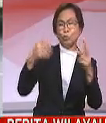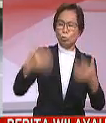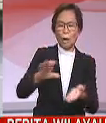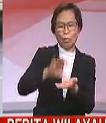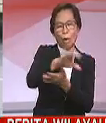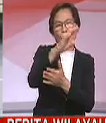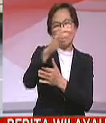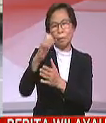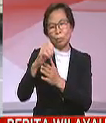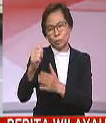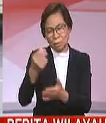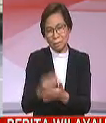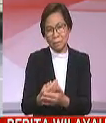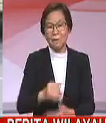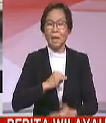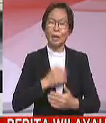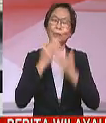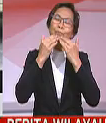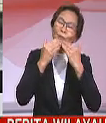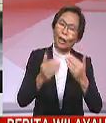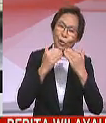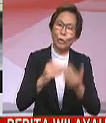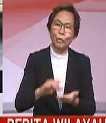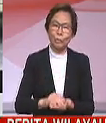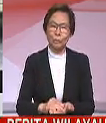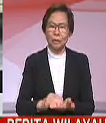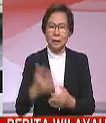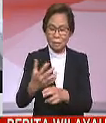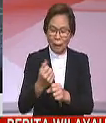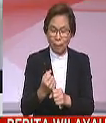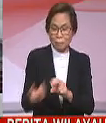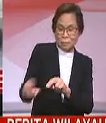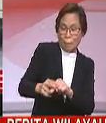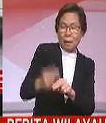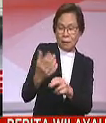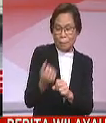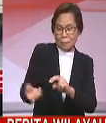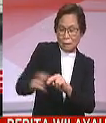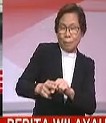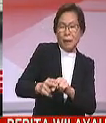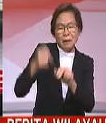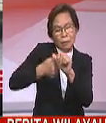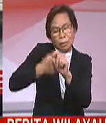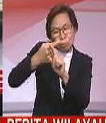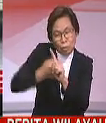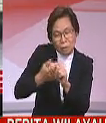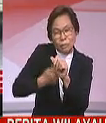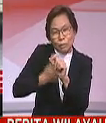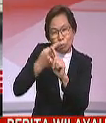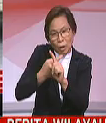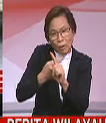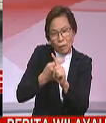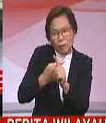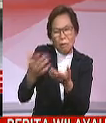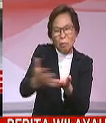Saya bersyukurlah pendapatan kita ya lah. Mohon dapat ditambahkan lagi lah tiap-tiap bulan ke